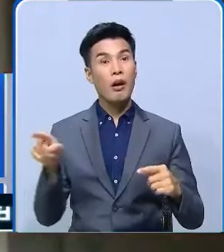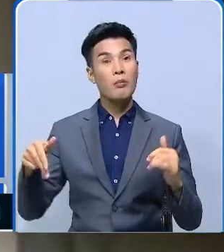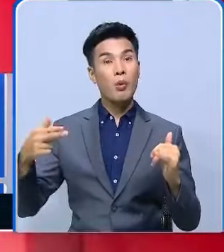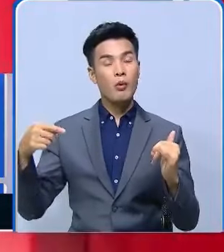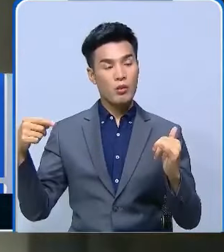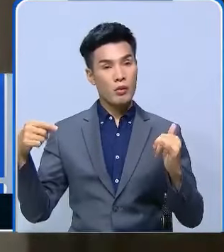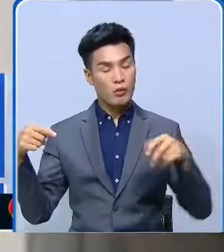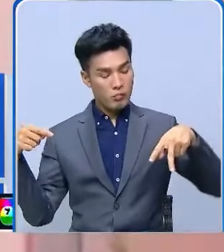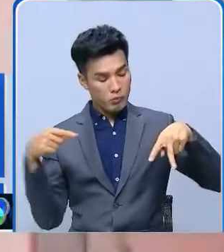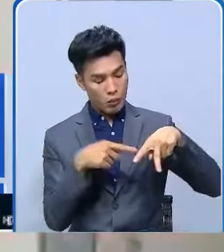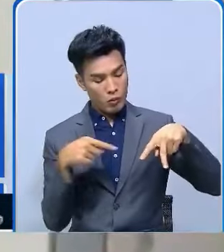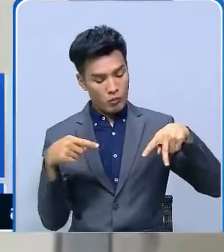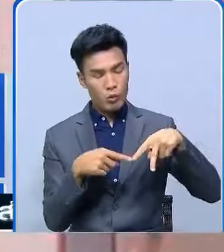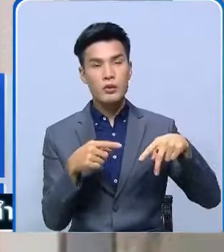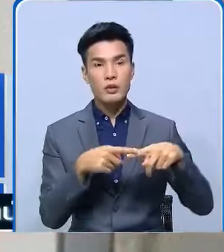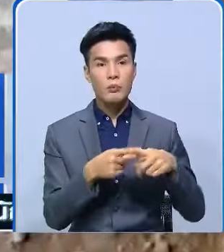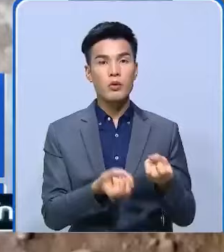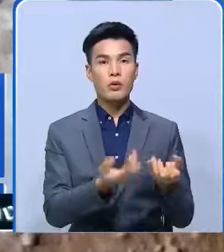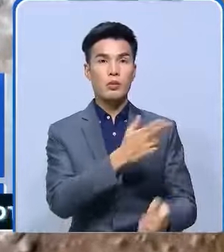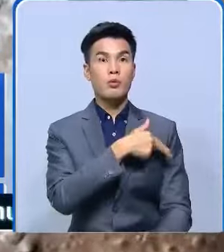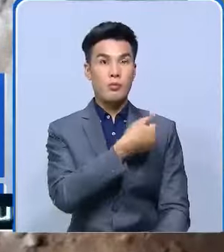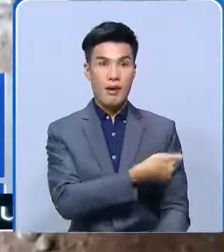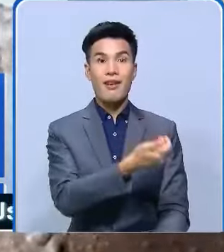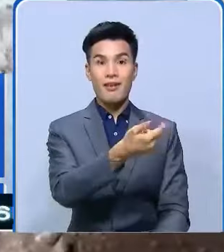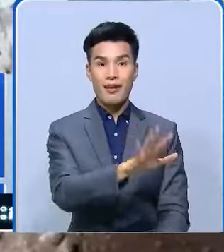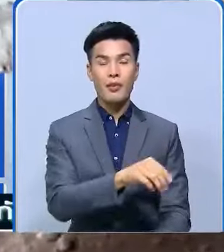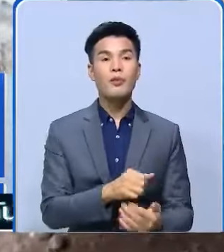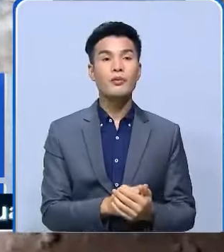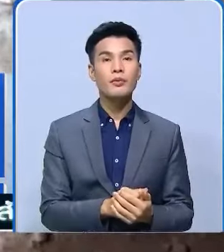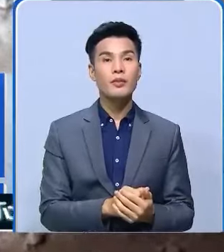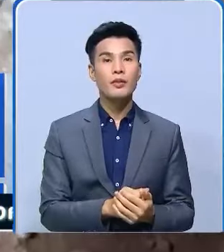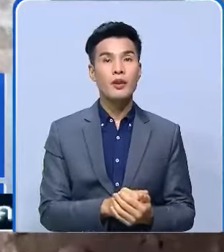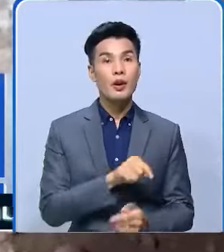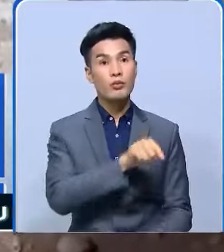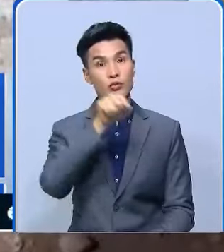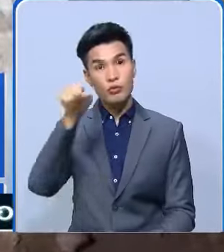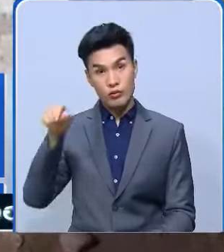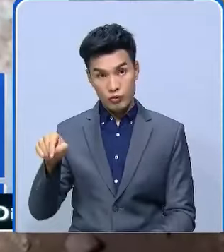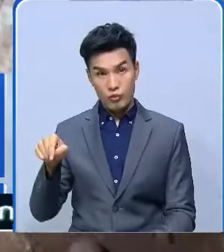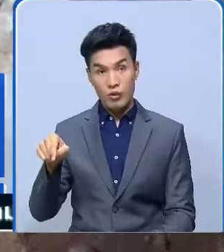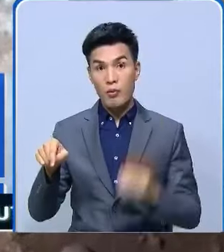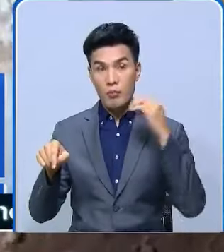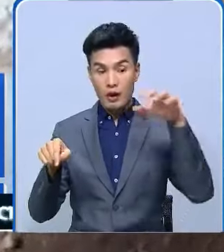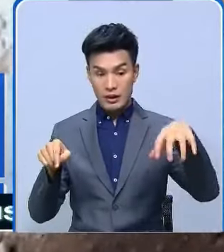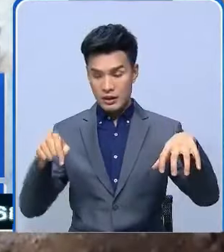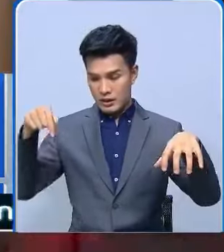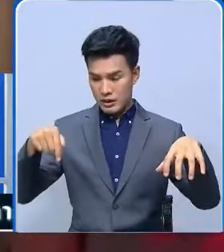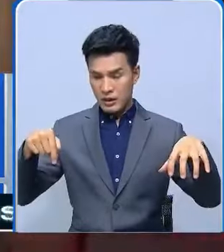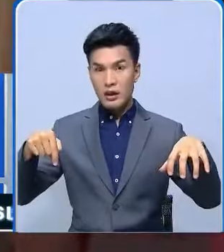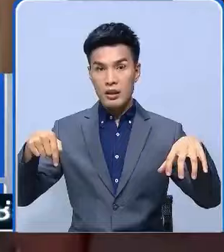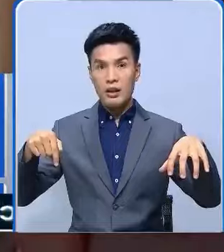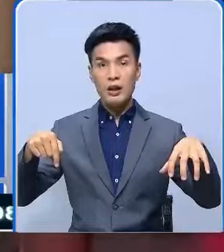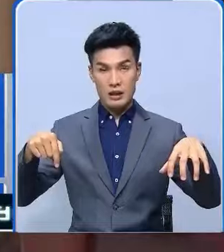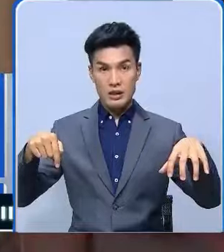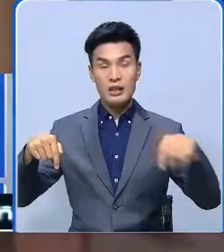ายกับส้นเท้าได้รับบาดเจ็บก็ถูกนำตัวส่งโรงพยาบาลห่างออกไปจากบ้านหลังที่เกิดเหตุที่เขาบอกว่ามันจะเป็นห้องปลูกอยู่